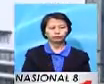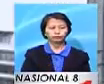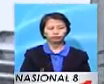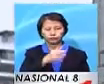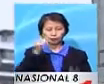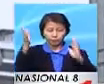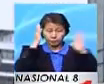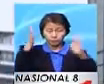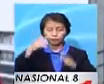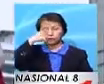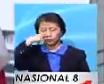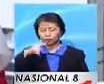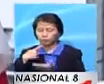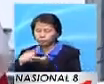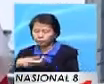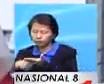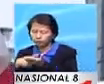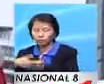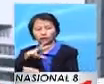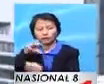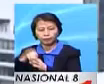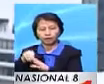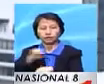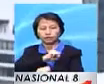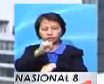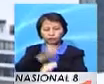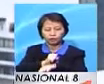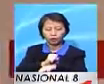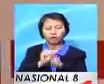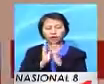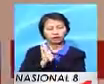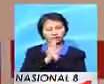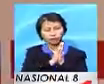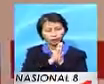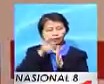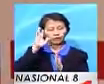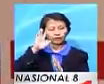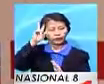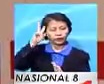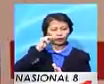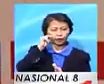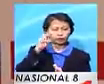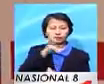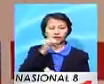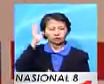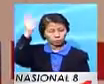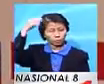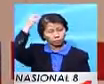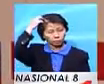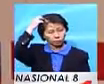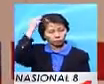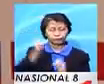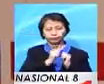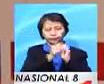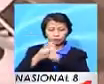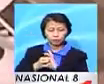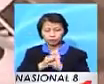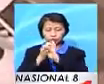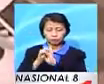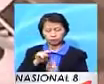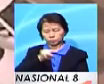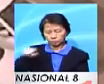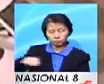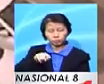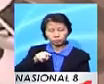Selain Malaysia dan Thailand, pembincangan turut membabitkan Singapura, Myanmar, Vietnam dan Laos. Kerjasama berkenaan adalah salah